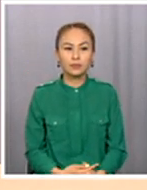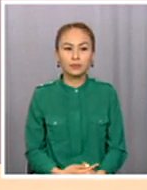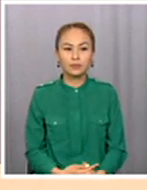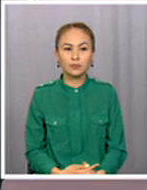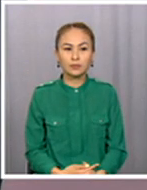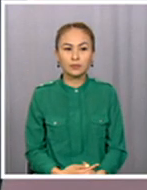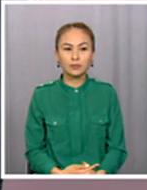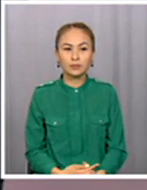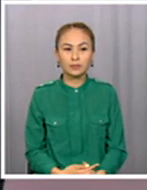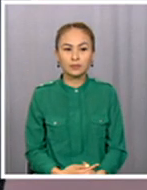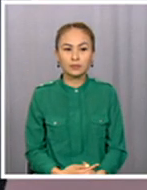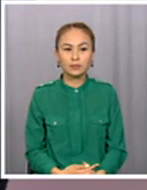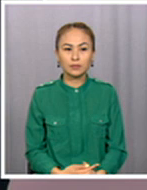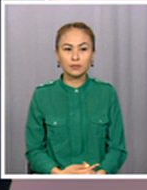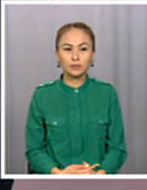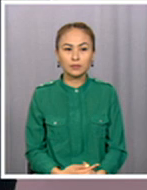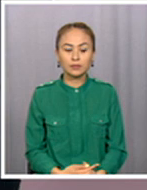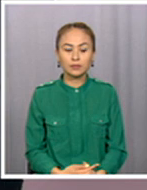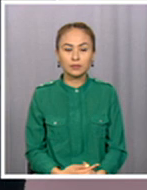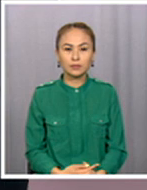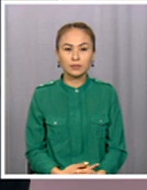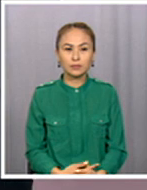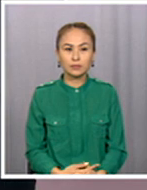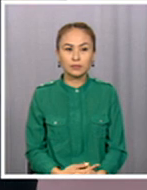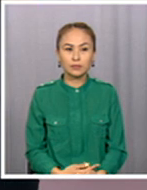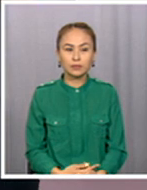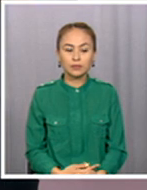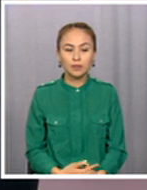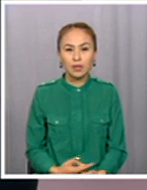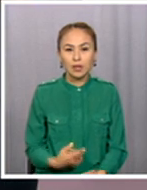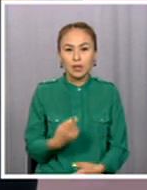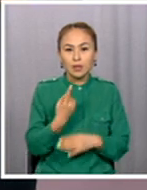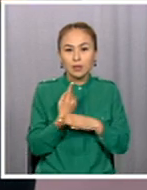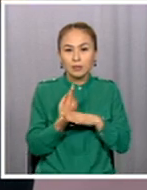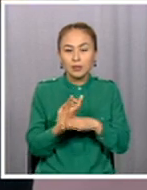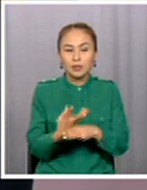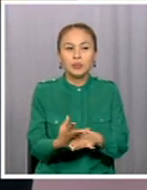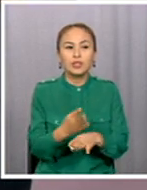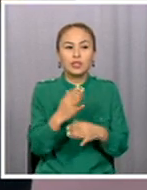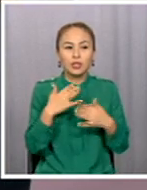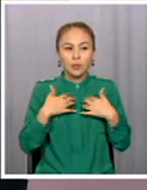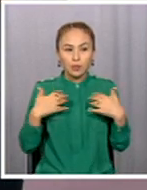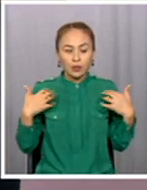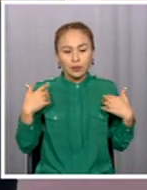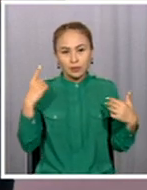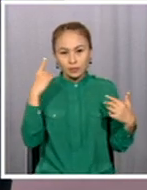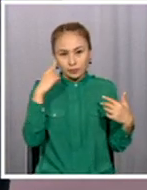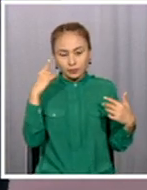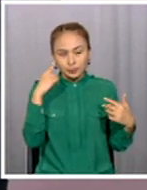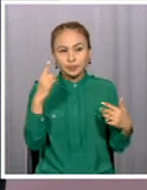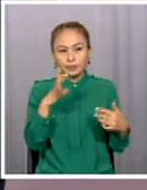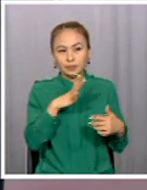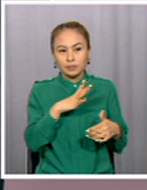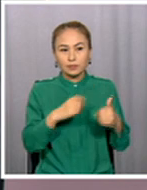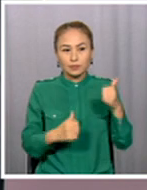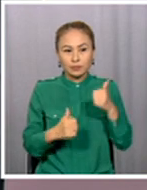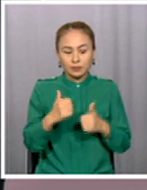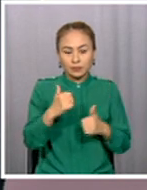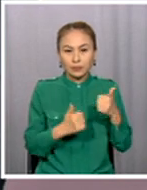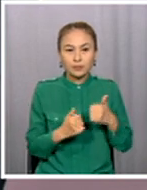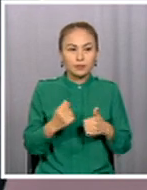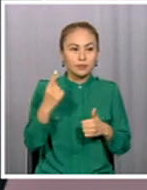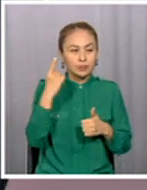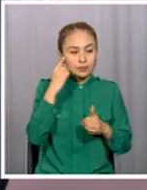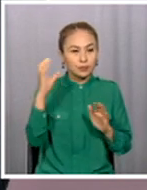ысылдайды. Міне балалар, бірнеше жануардың дыбысын салыстырмалы түрде